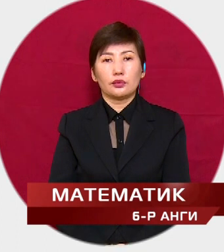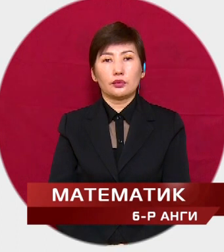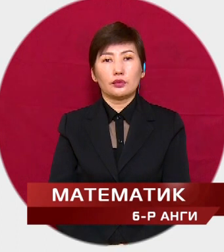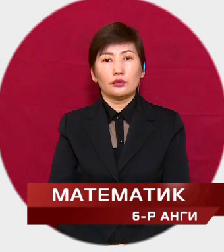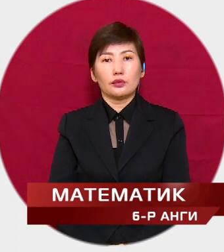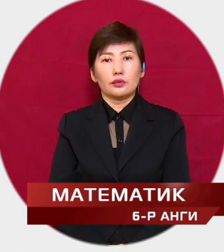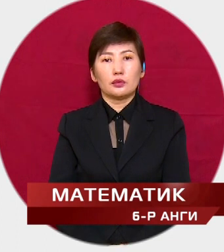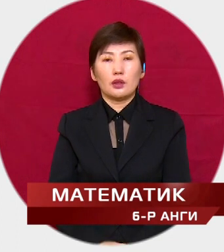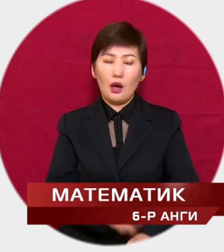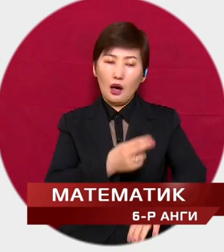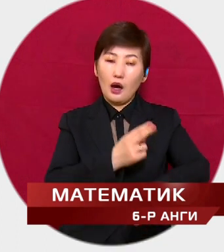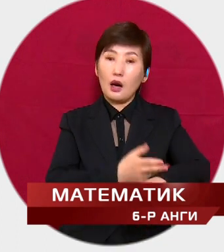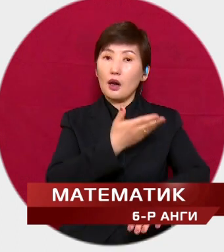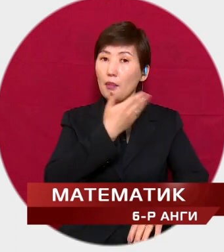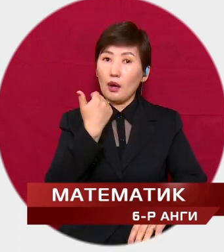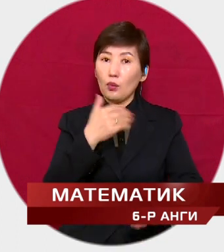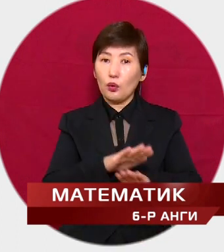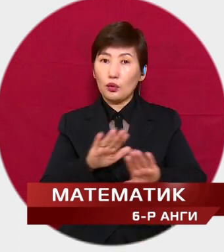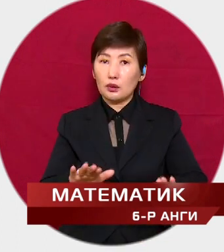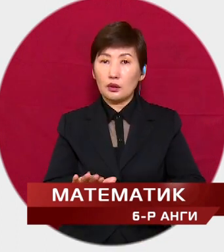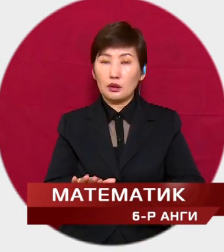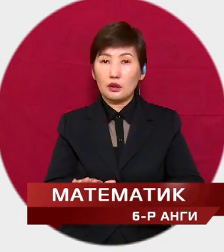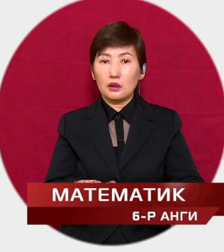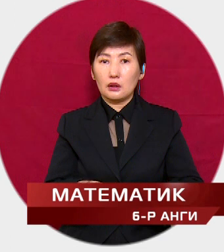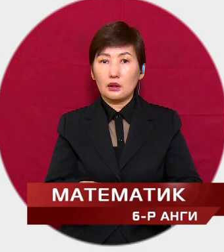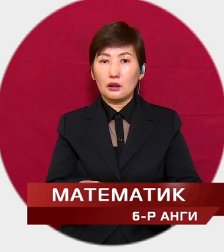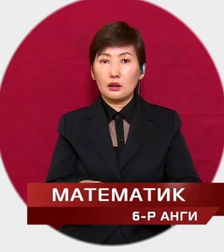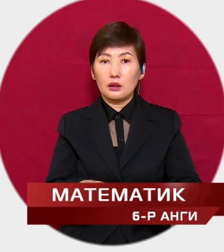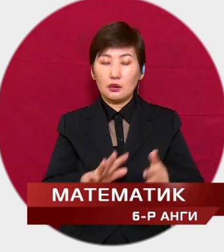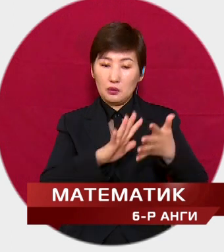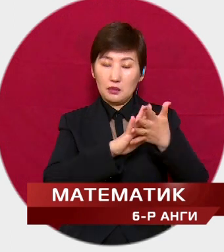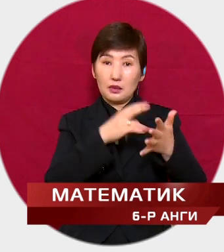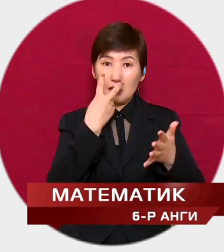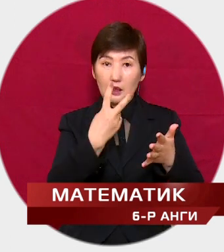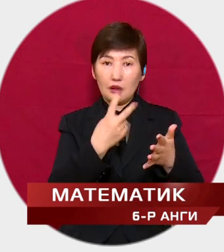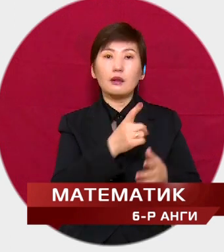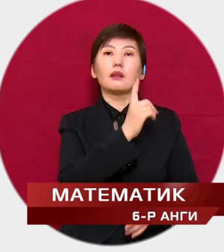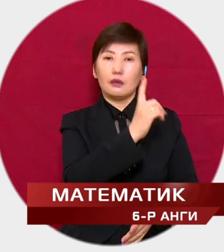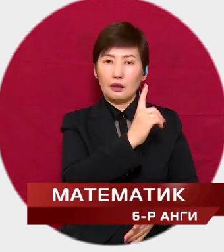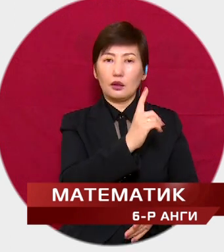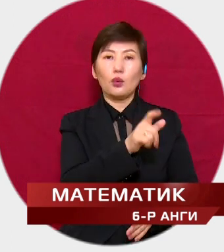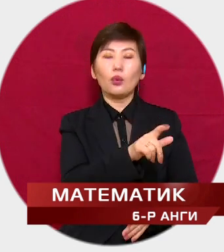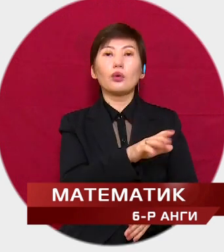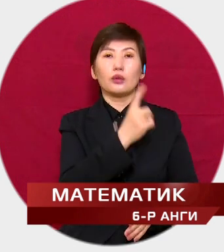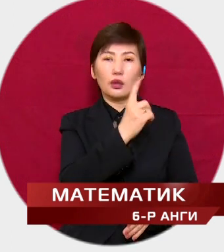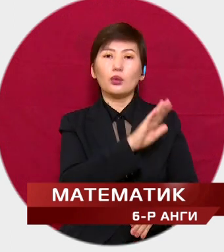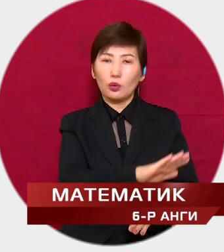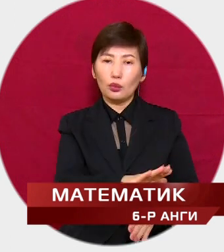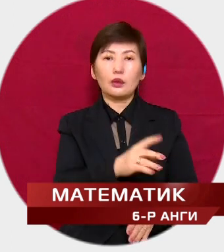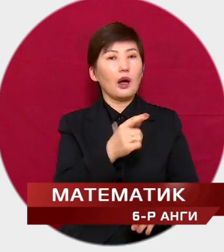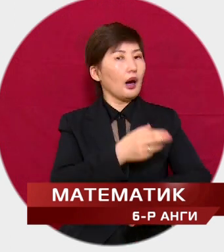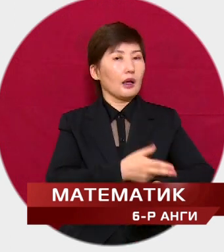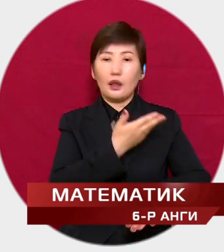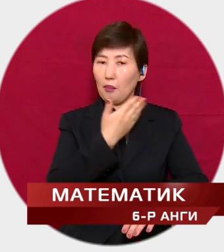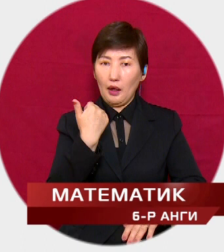энэ харандаагүй хүүхэд хэд байна вэ гэдгийг хари давтамжийн шахан хүснэгтээс харандаагүй хүүхэд 1 байна. Тэгвэл 1 гэсэн өгдөл